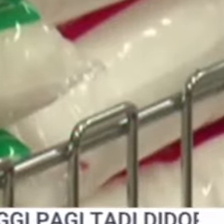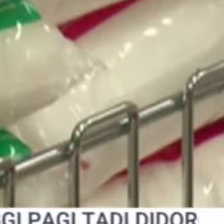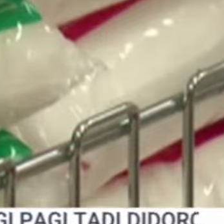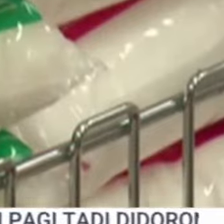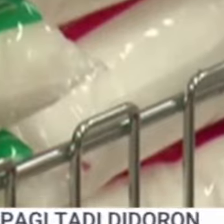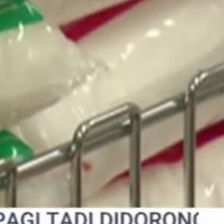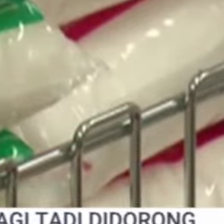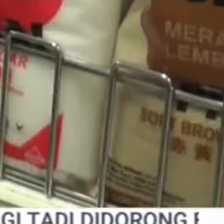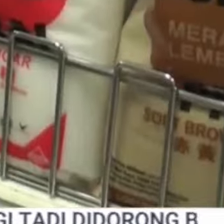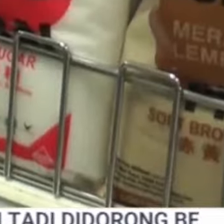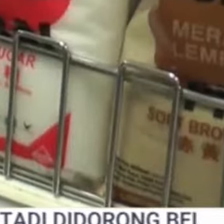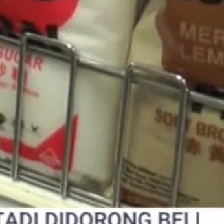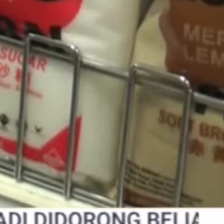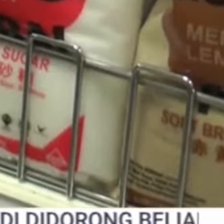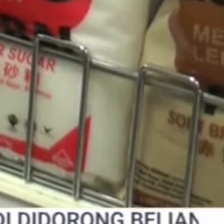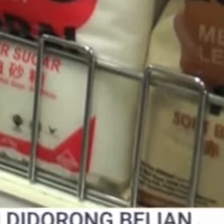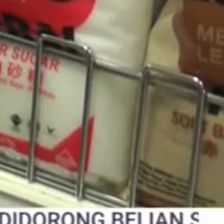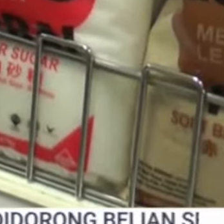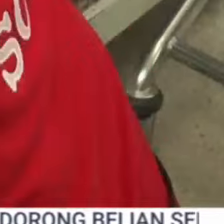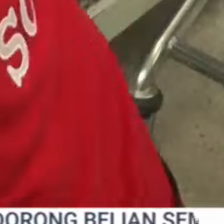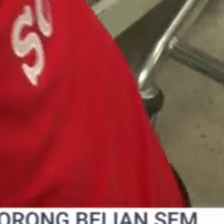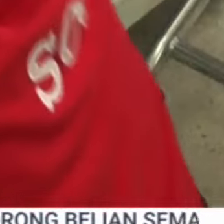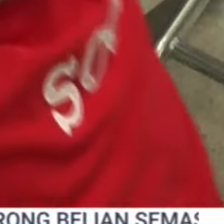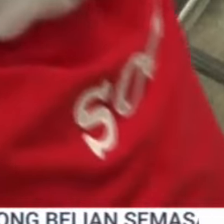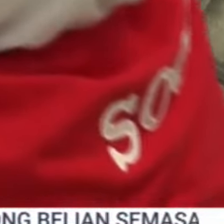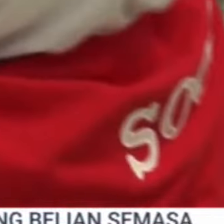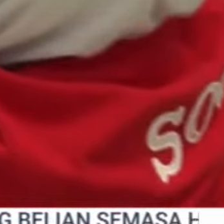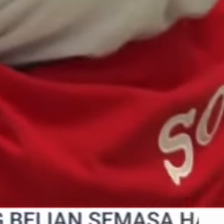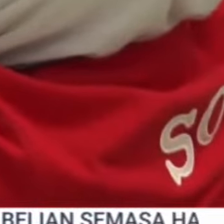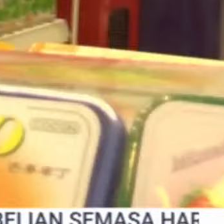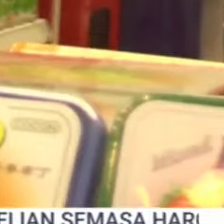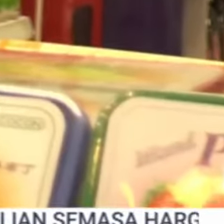gangguan bekalan gula di pantai timur pulih